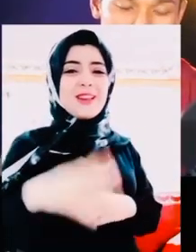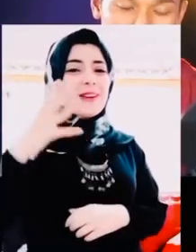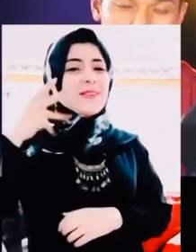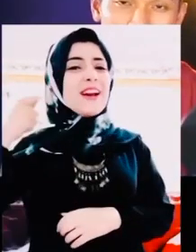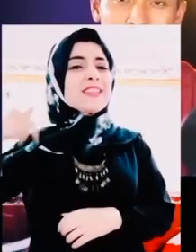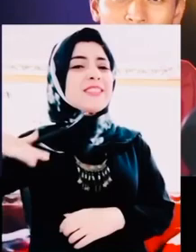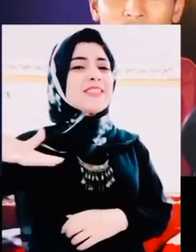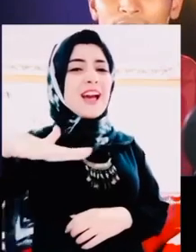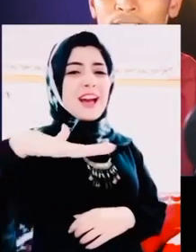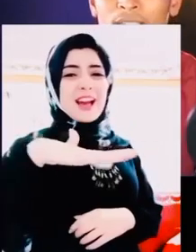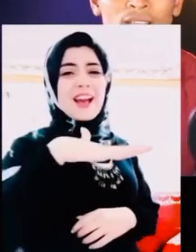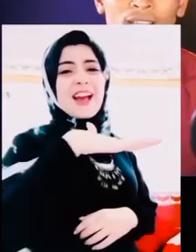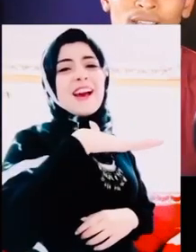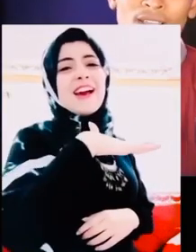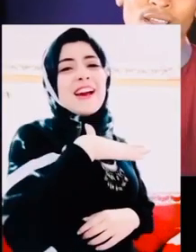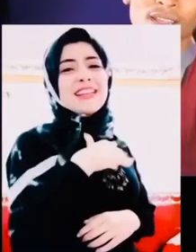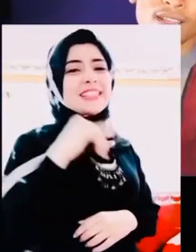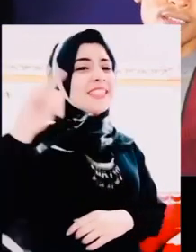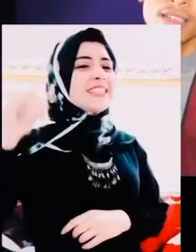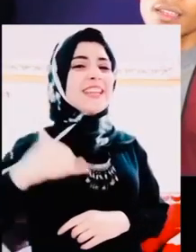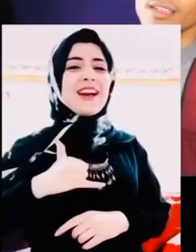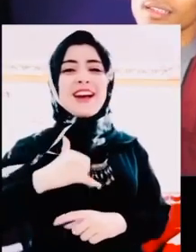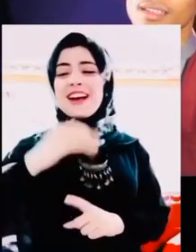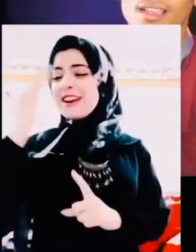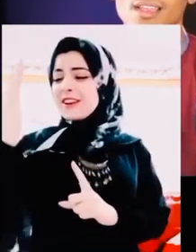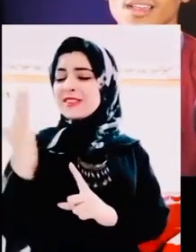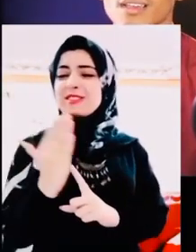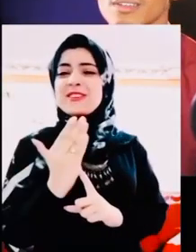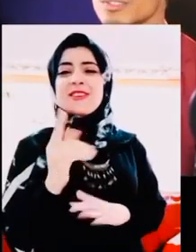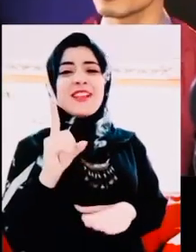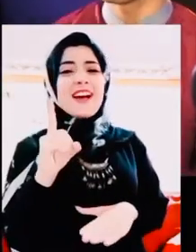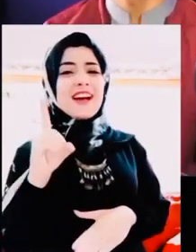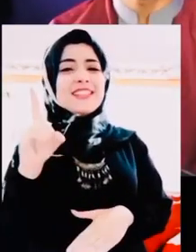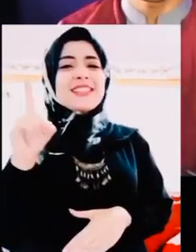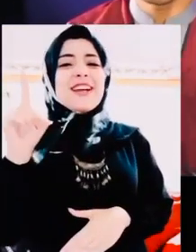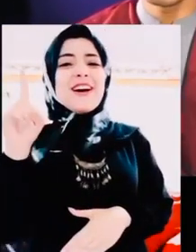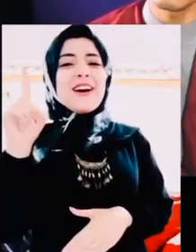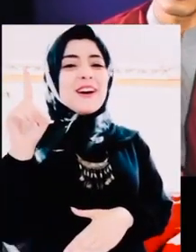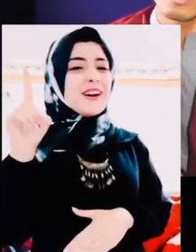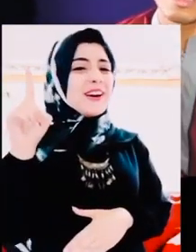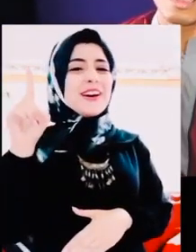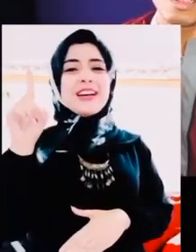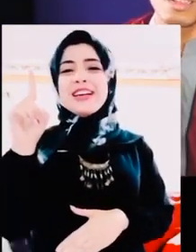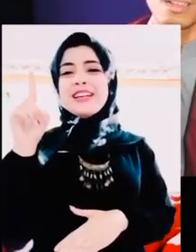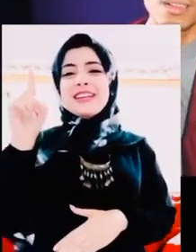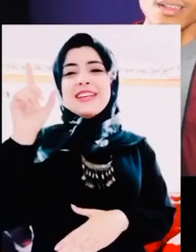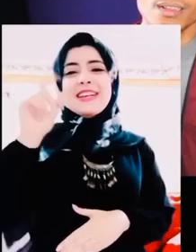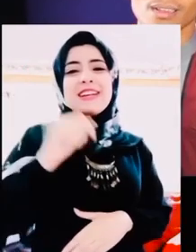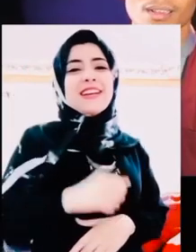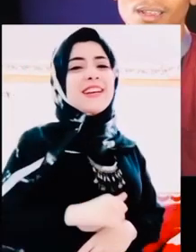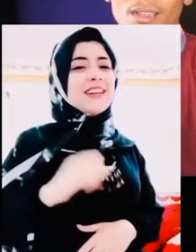كلهم. وحشنا يا رسول الله،